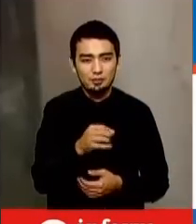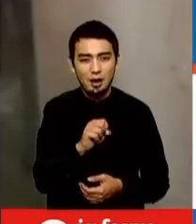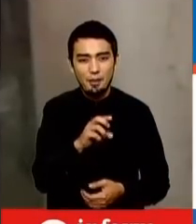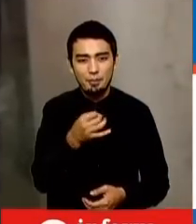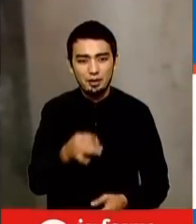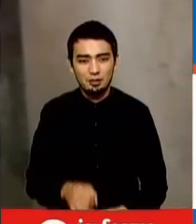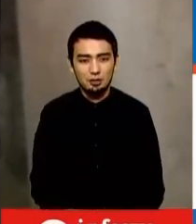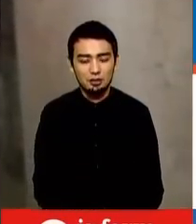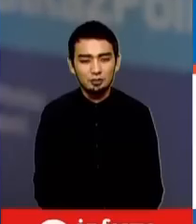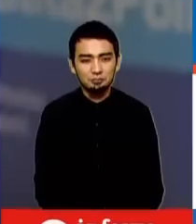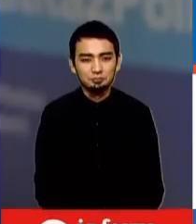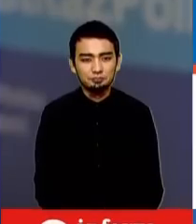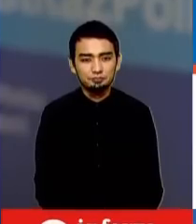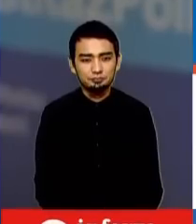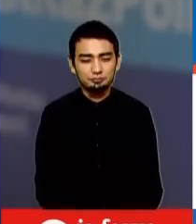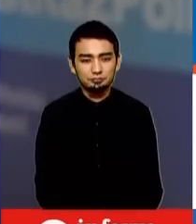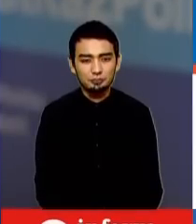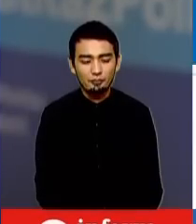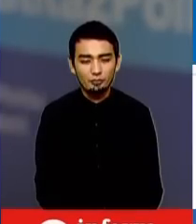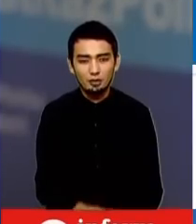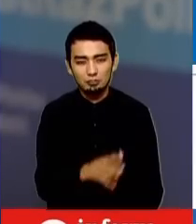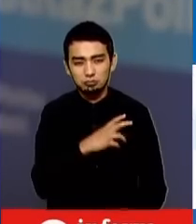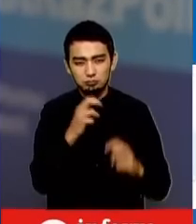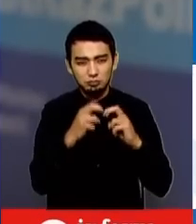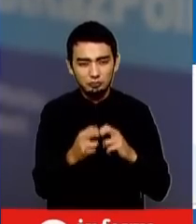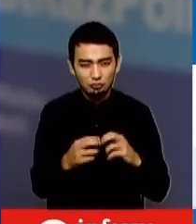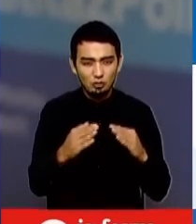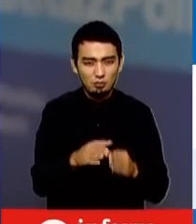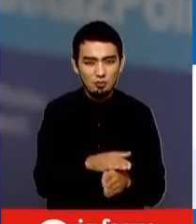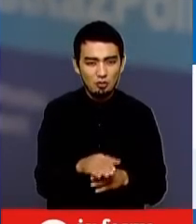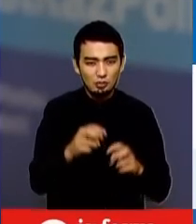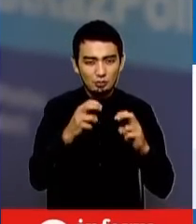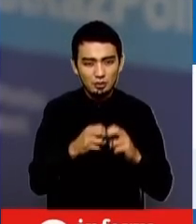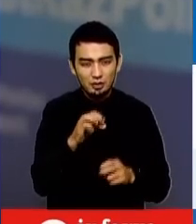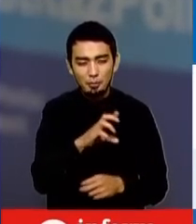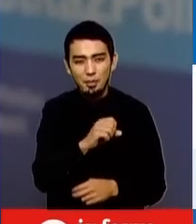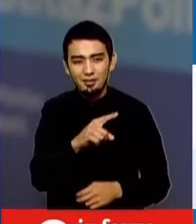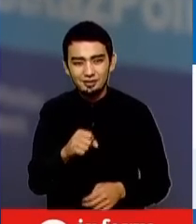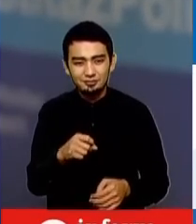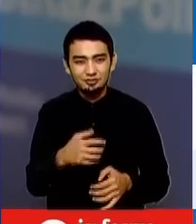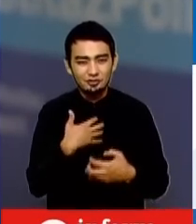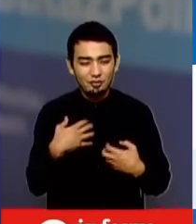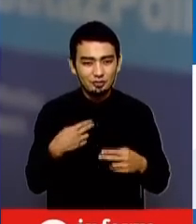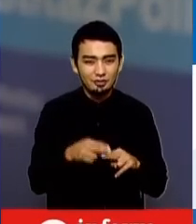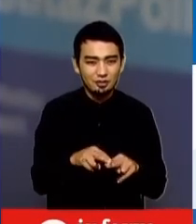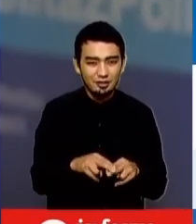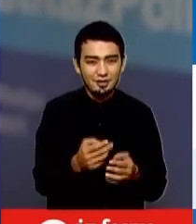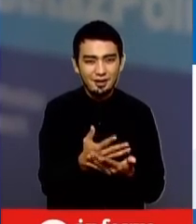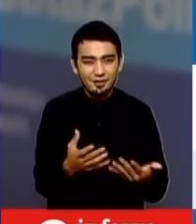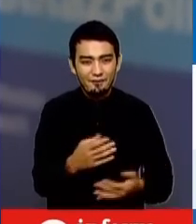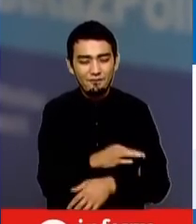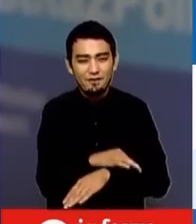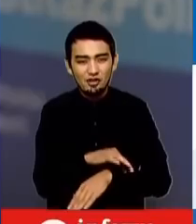Абай. При осмотре и обыске дома, где он проживает, в базе для загона скота, были изъяты вещественные